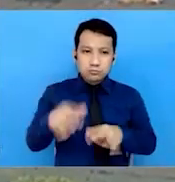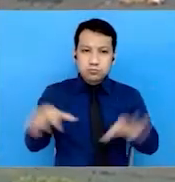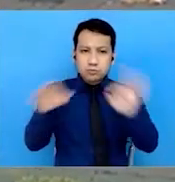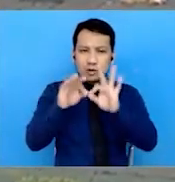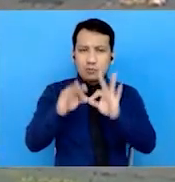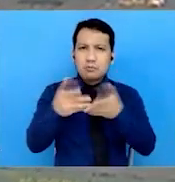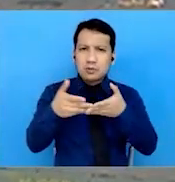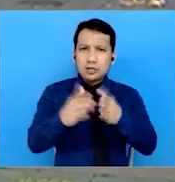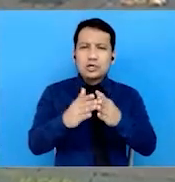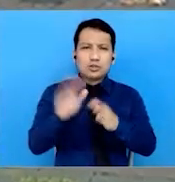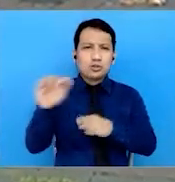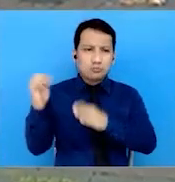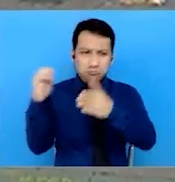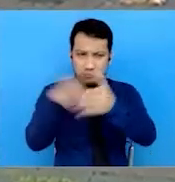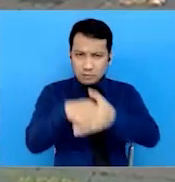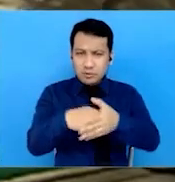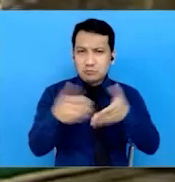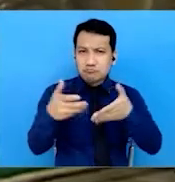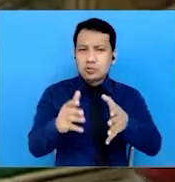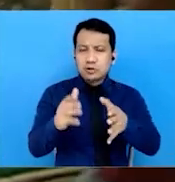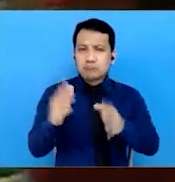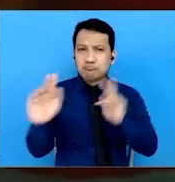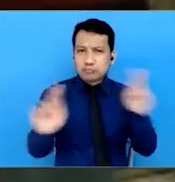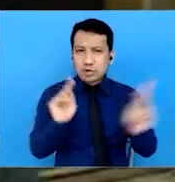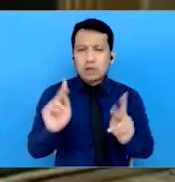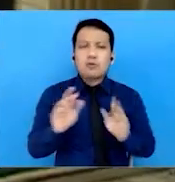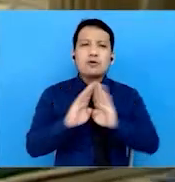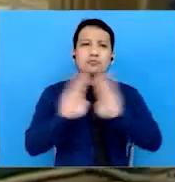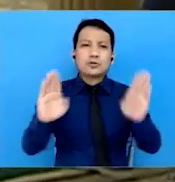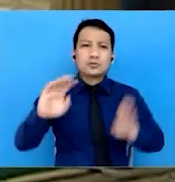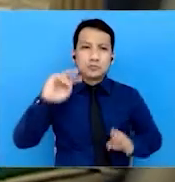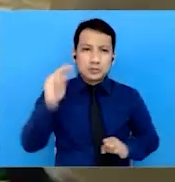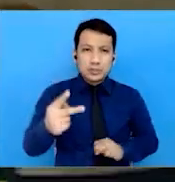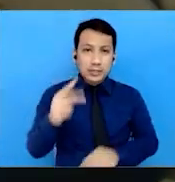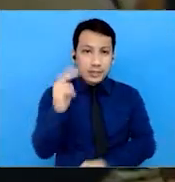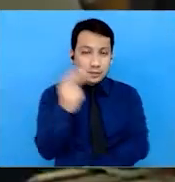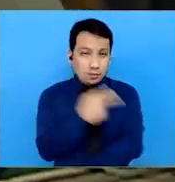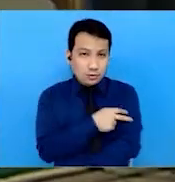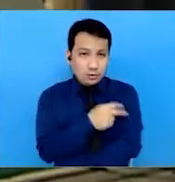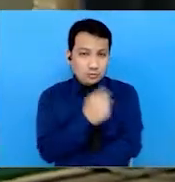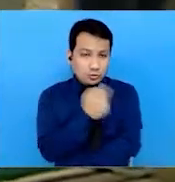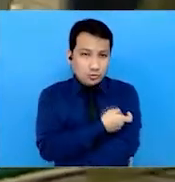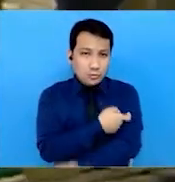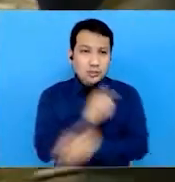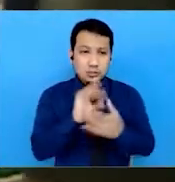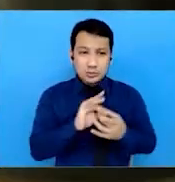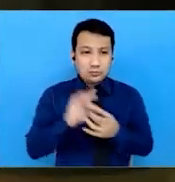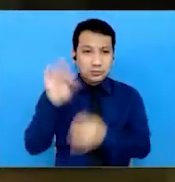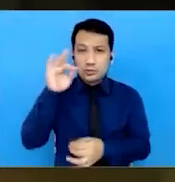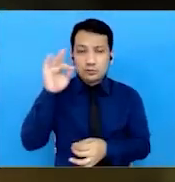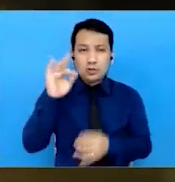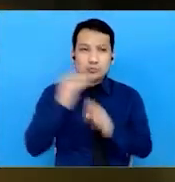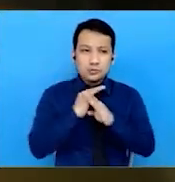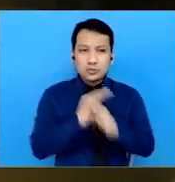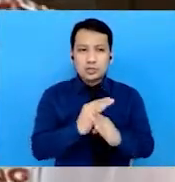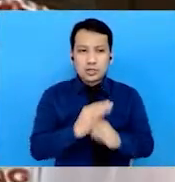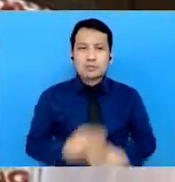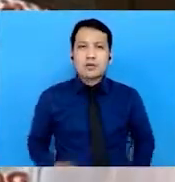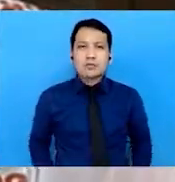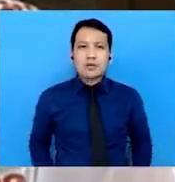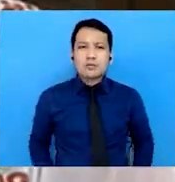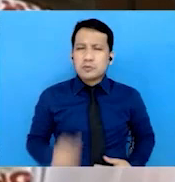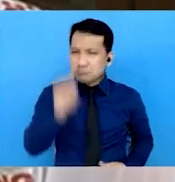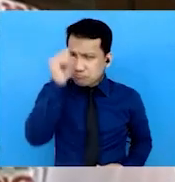na makapasok muli sa simbahan ng mga tao ay parang second dose din aniya ng spiritual protection. Mapapagtiyagaan natin